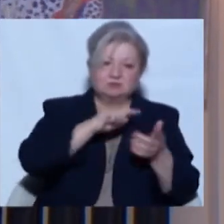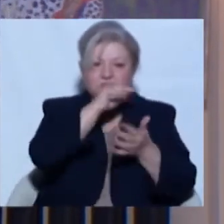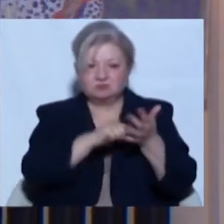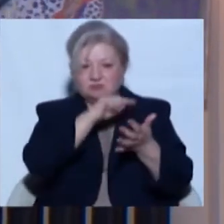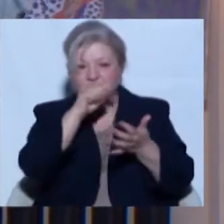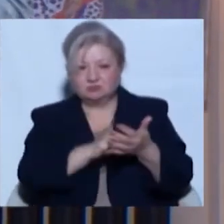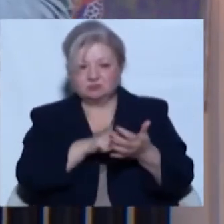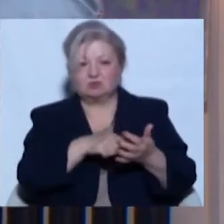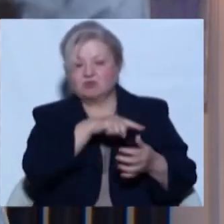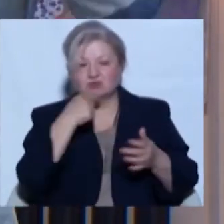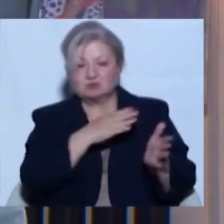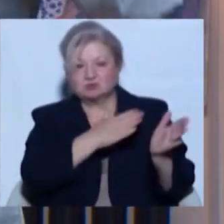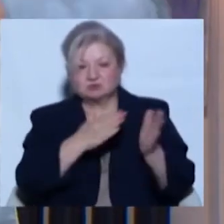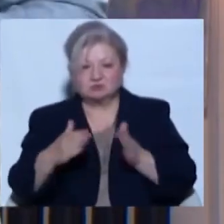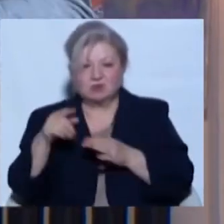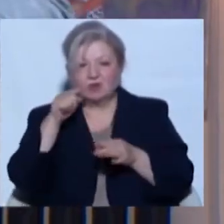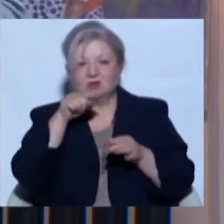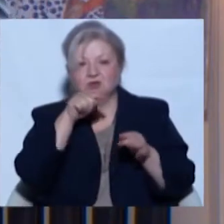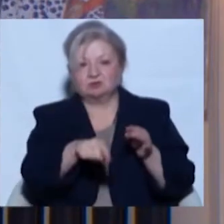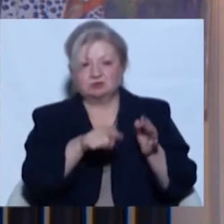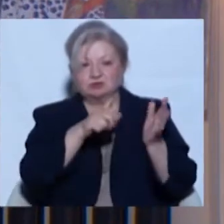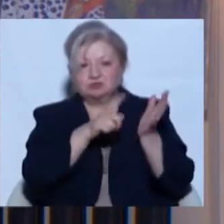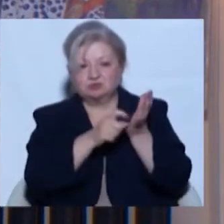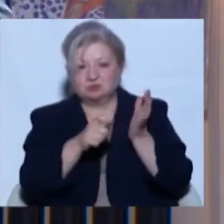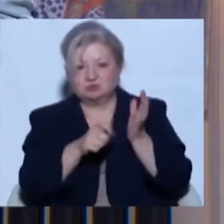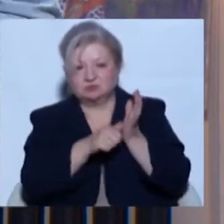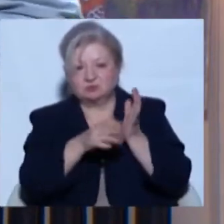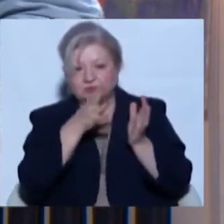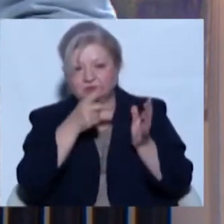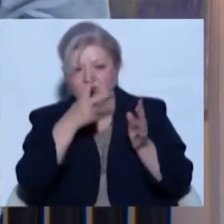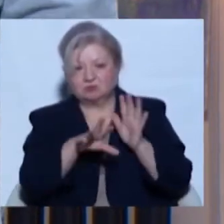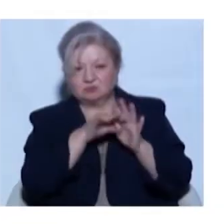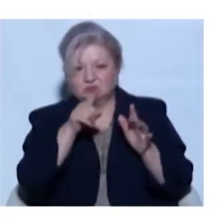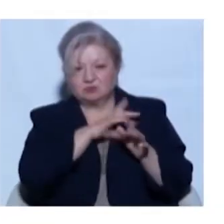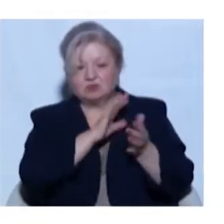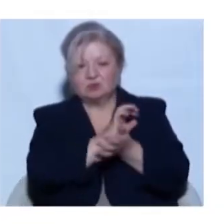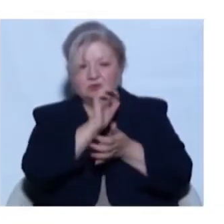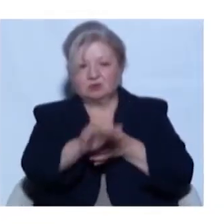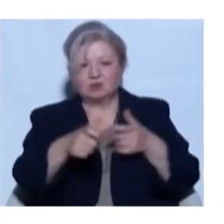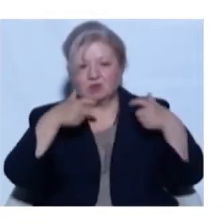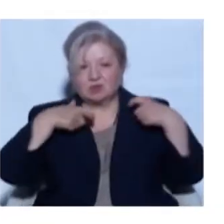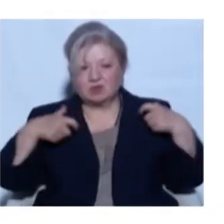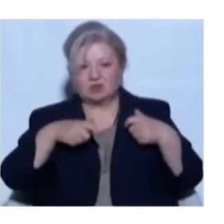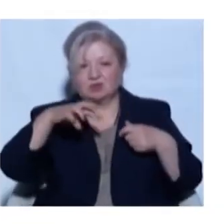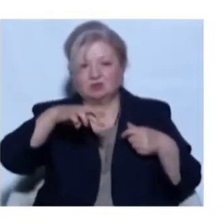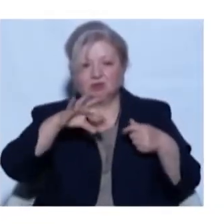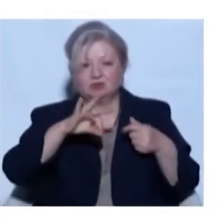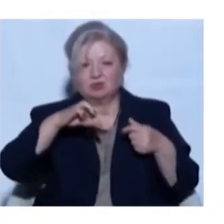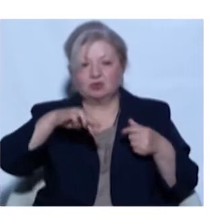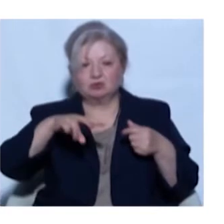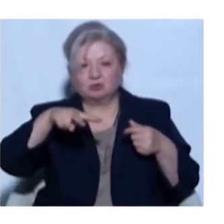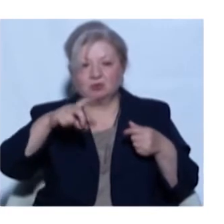ქცევა 1770 წელს, როდესაც რუსეთმა აქ გენერალ ტოტლებენი გამოაგზავნა რუსეთ-თურქეთის მორიგი ომის